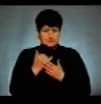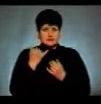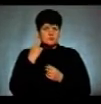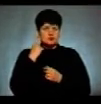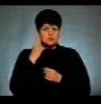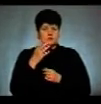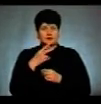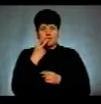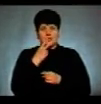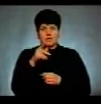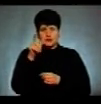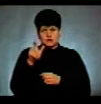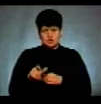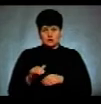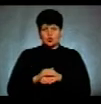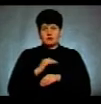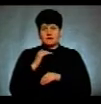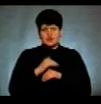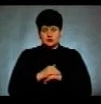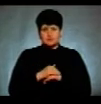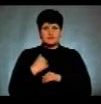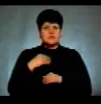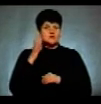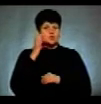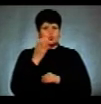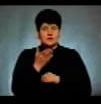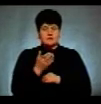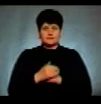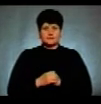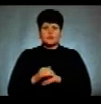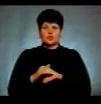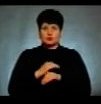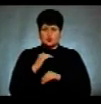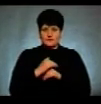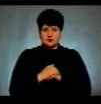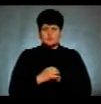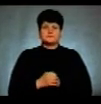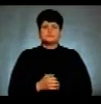почуємо нашого глядача. Доброго вечора, алло, ми вас слухаємо. Доброго вечора.